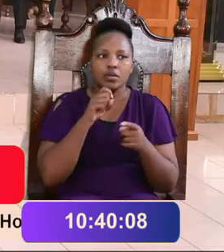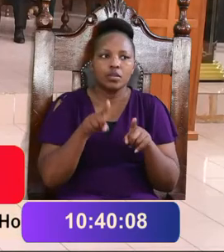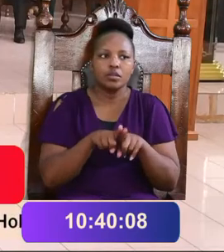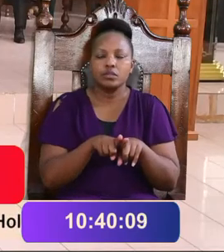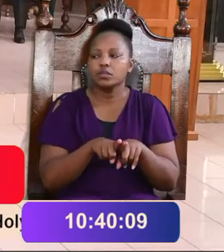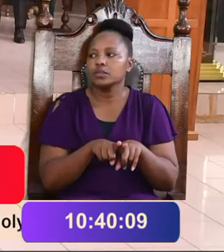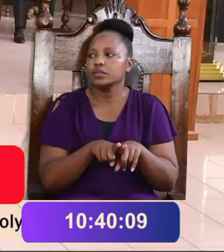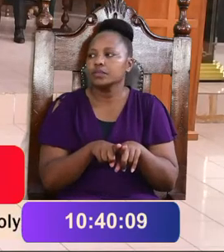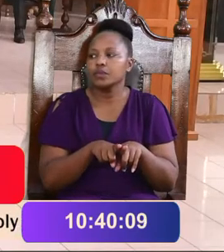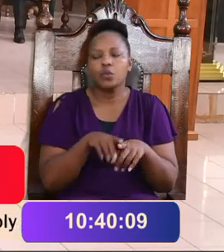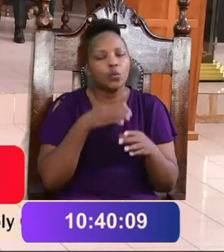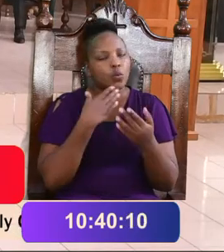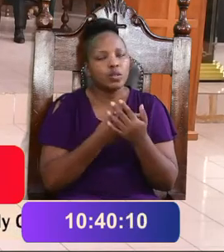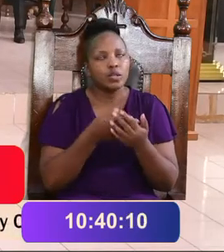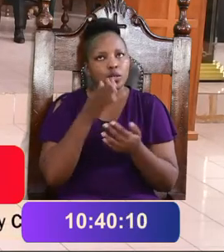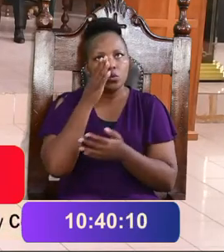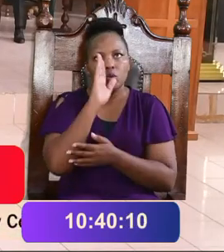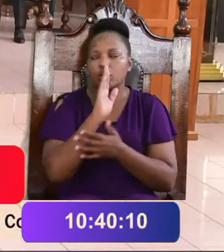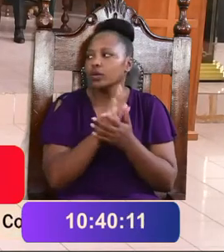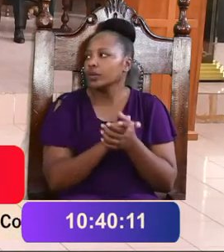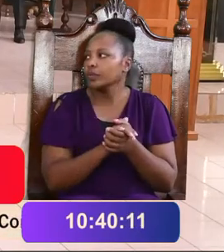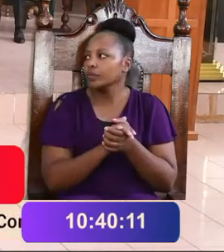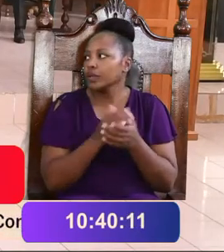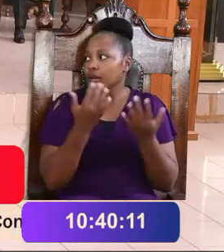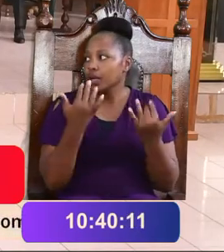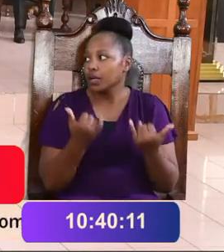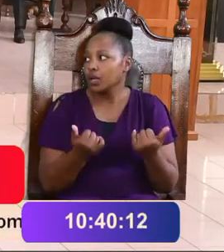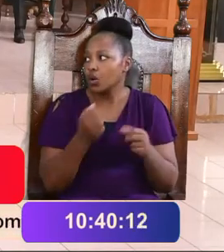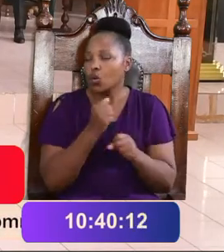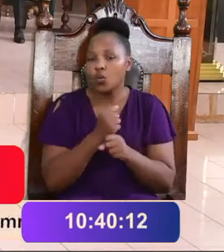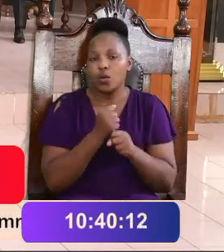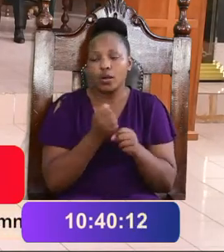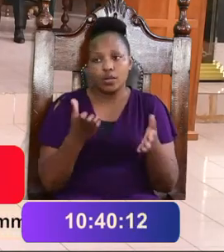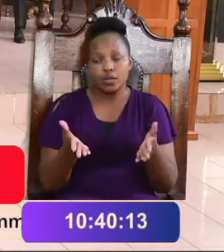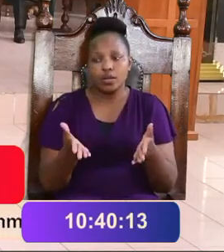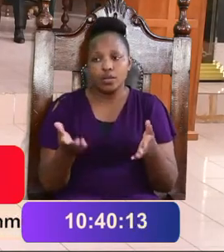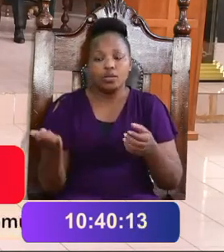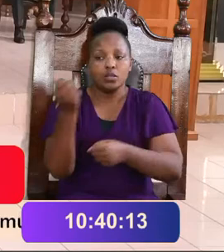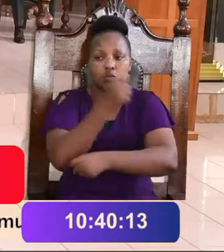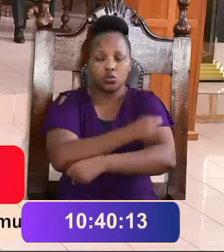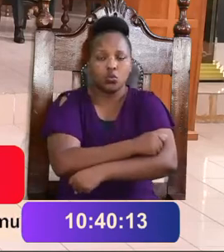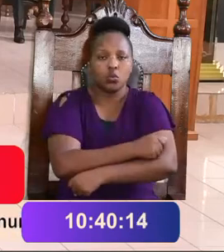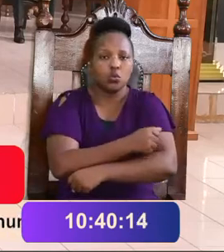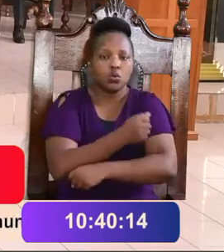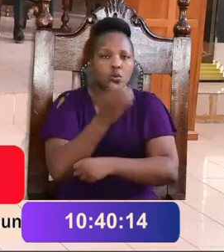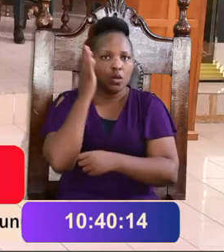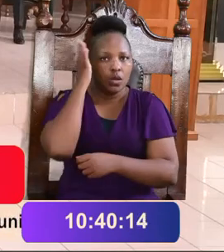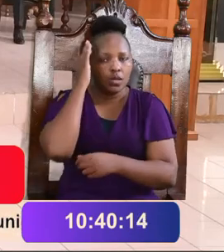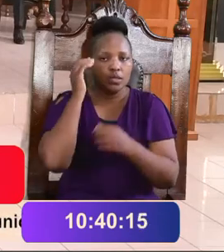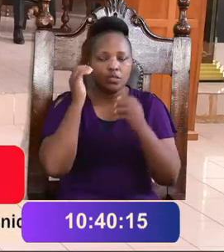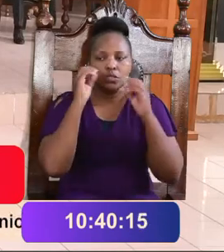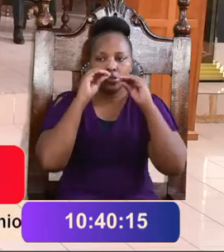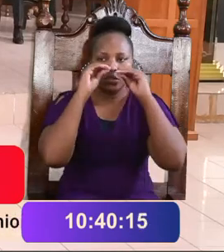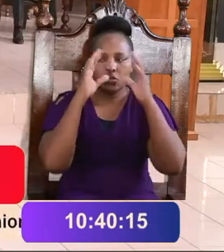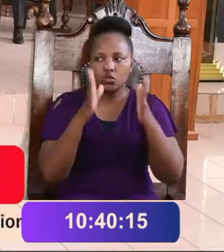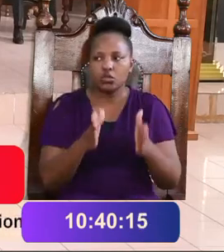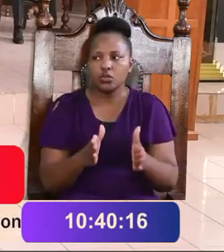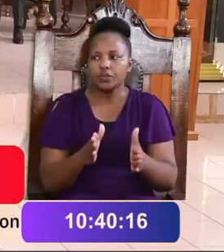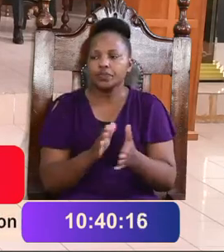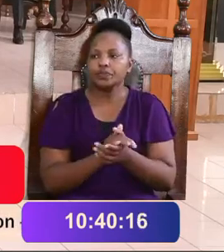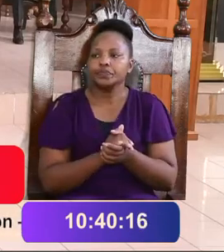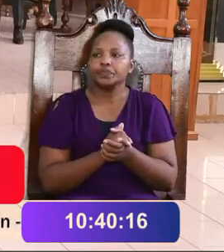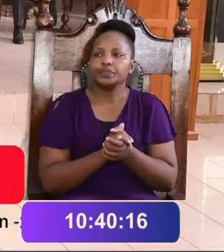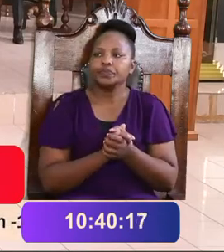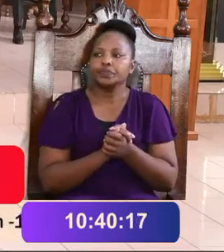kwa neema hizo. Kwa wakati huu na hudumu kama mwalimu mkuu shule ya PCA